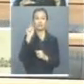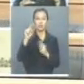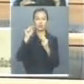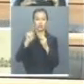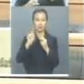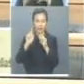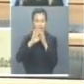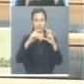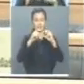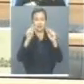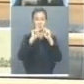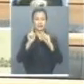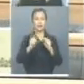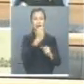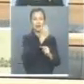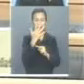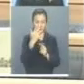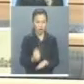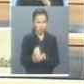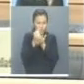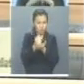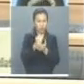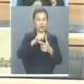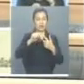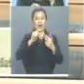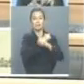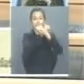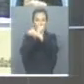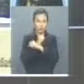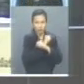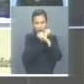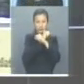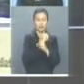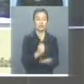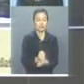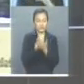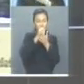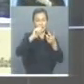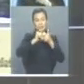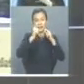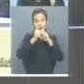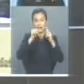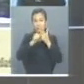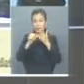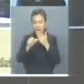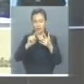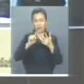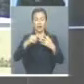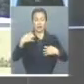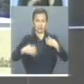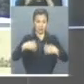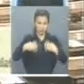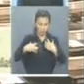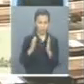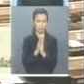การเร่งด่วนในการช่วยเหลือและเยียวยาการป้องกันมาตรการบรรเทาความเสียหายที่เกิดขึ้นและการบรรเทาความเดือดร้อนของพระภิกษุสงฆ์